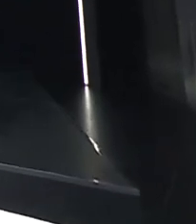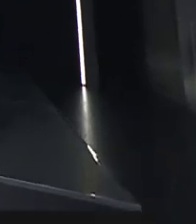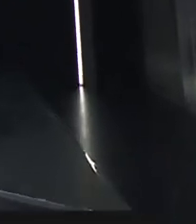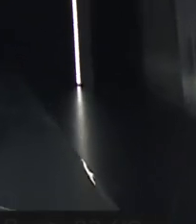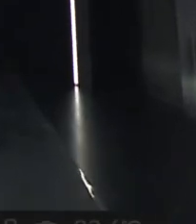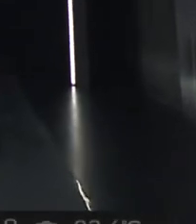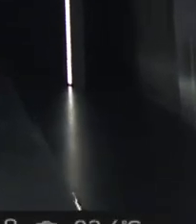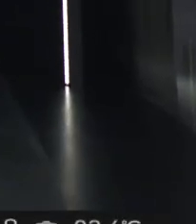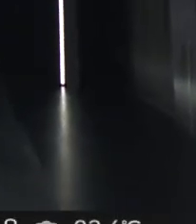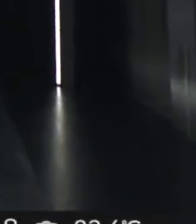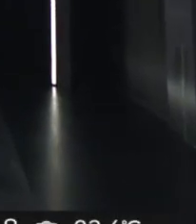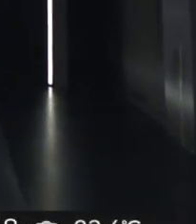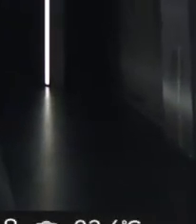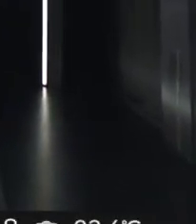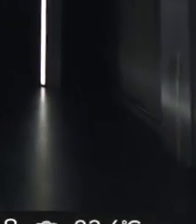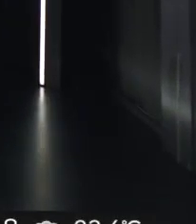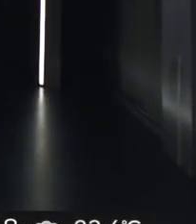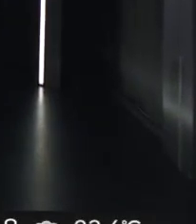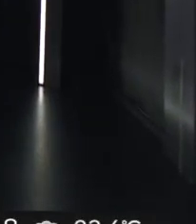으